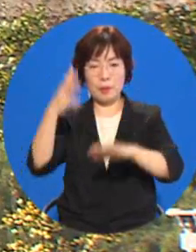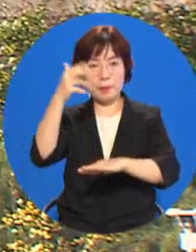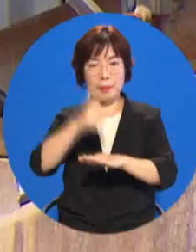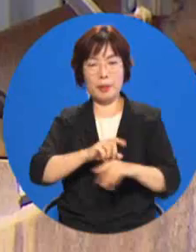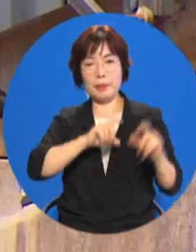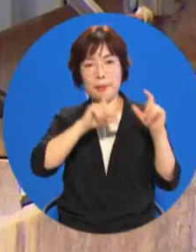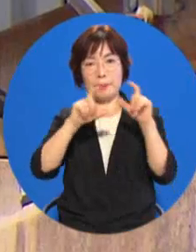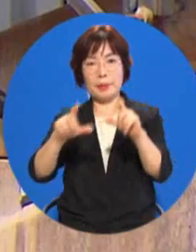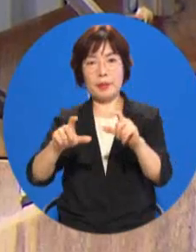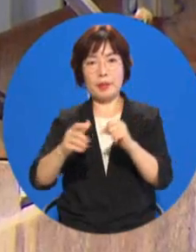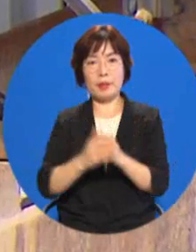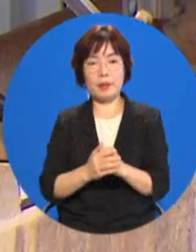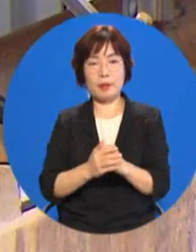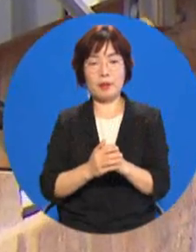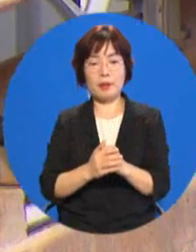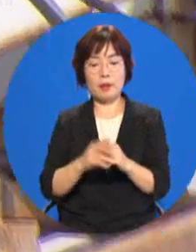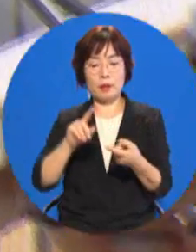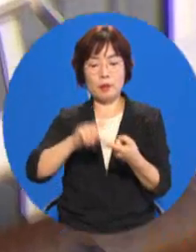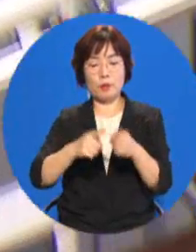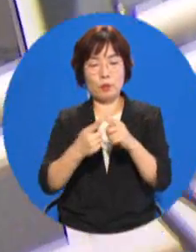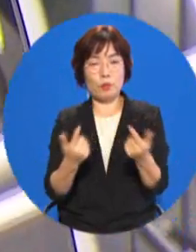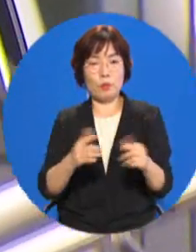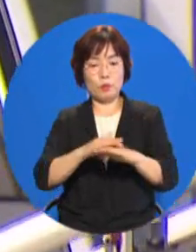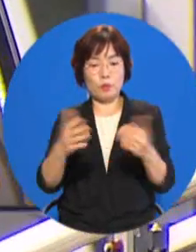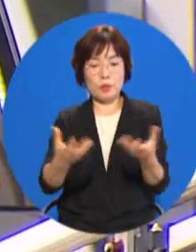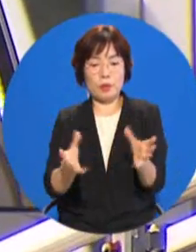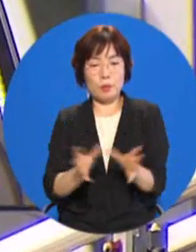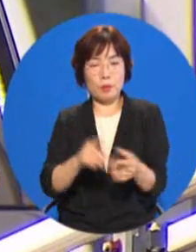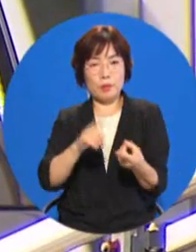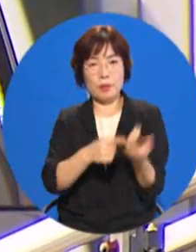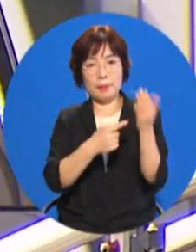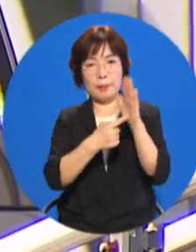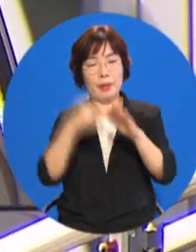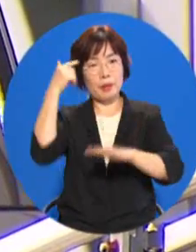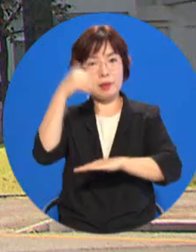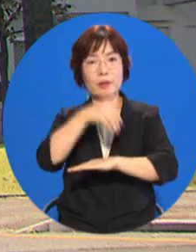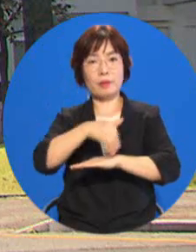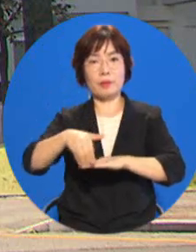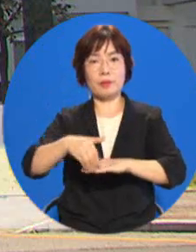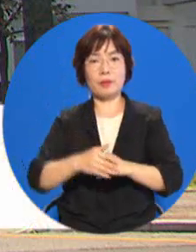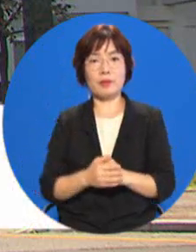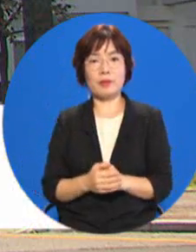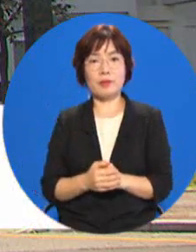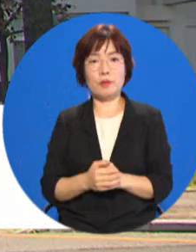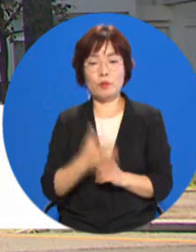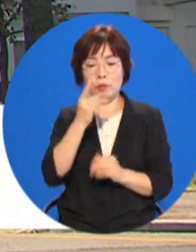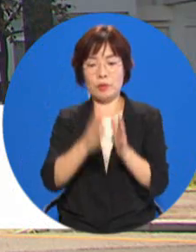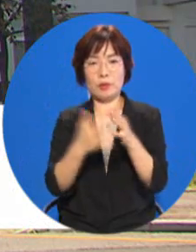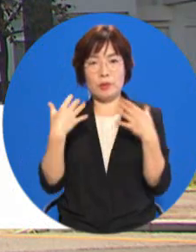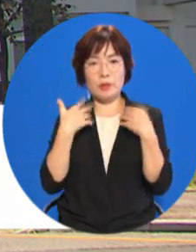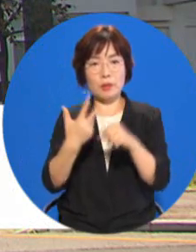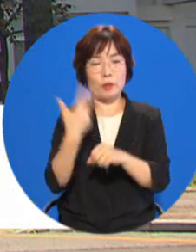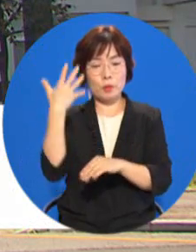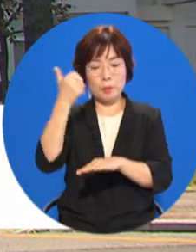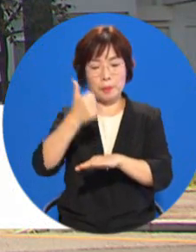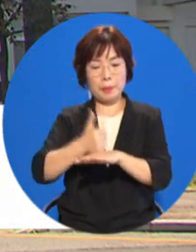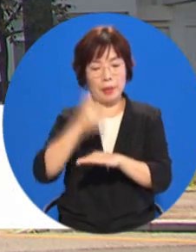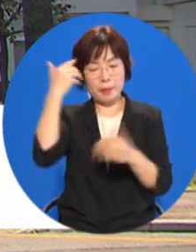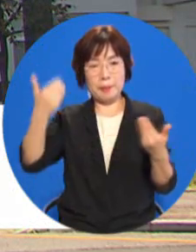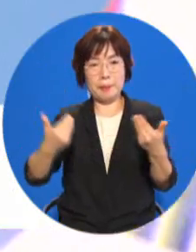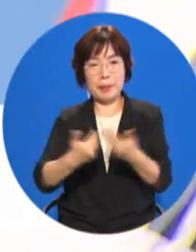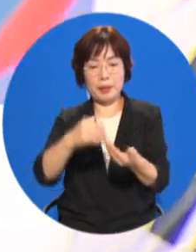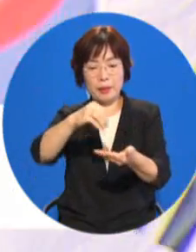심리가 끝나고 대한상사중재원의 중재안이 나올 것으로 전망됐습니다. 순천시가 지난주 반대 신청을